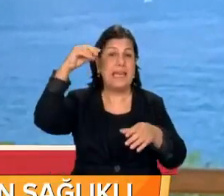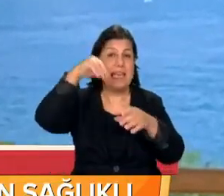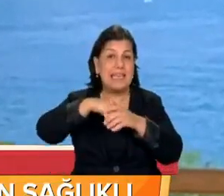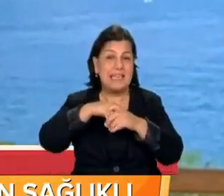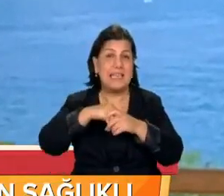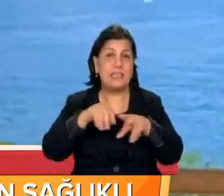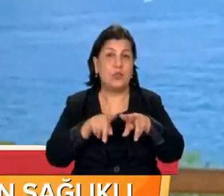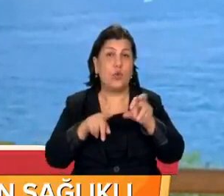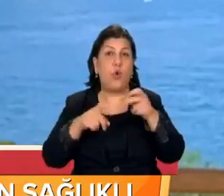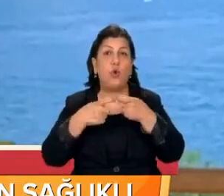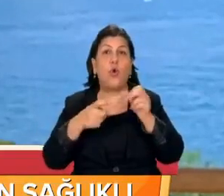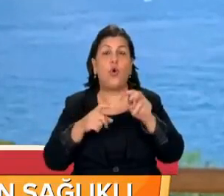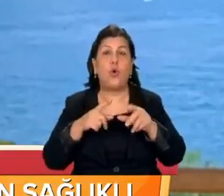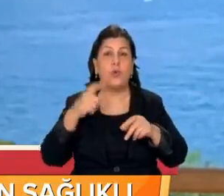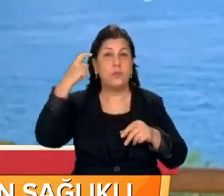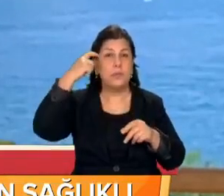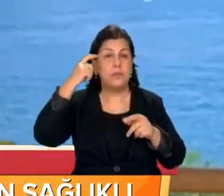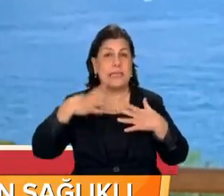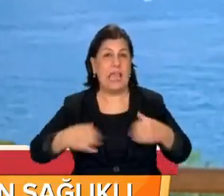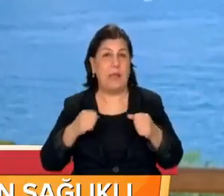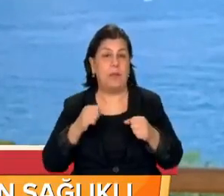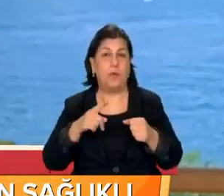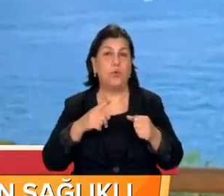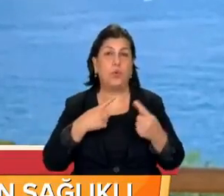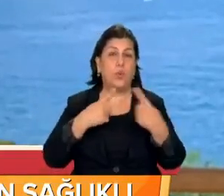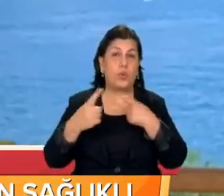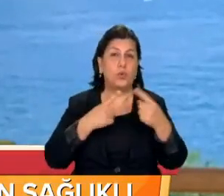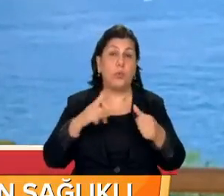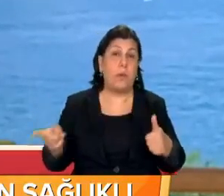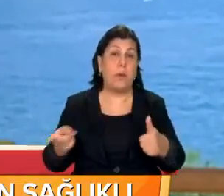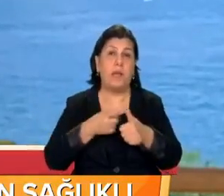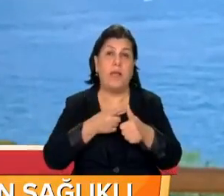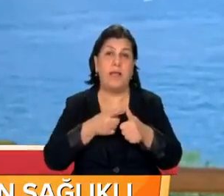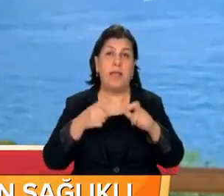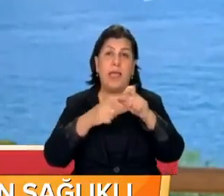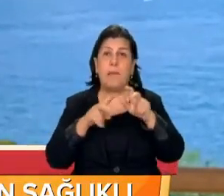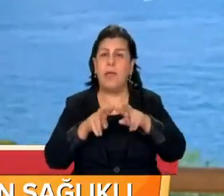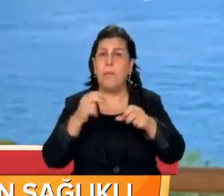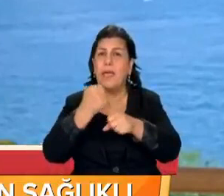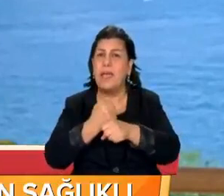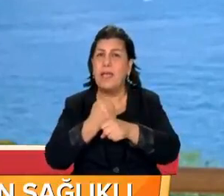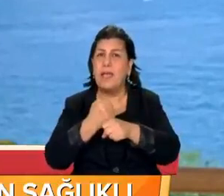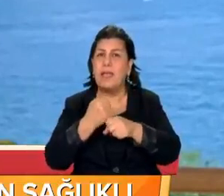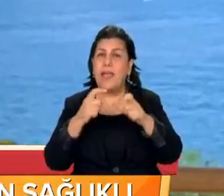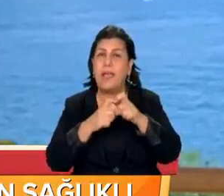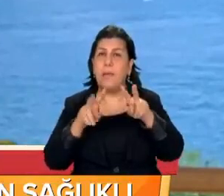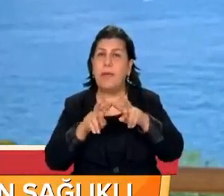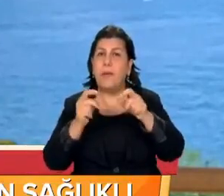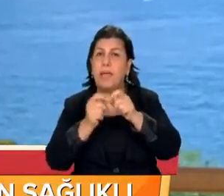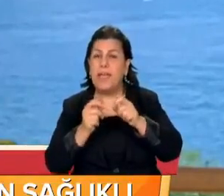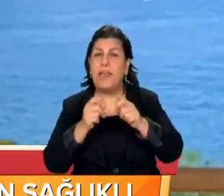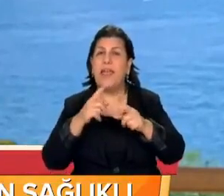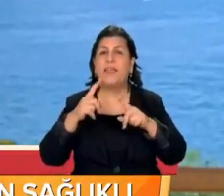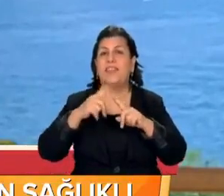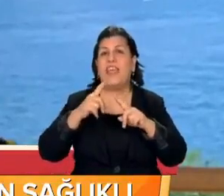ilgili nörobiyolojik tedaviler zaten çok ön planda bunların başında da emedere tedavisi geliyor